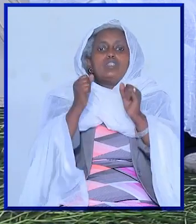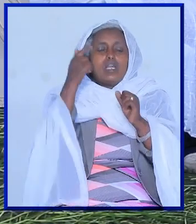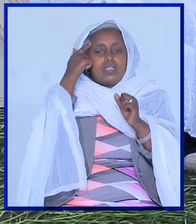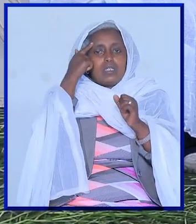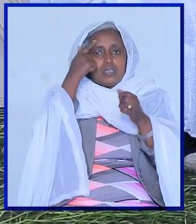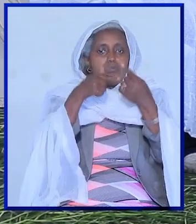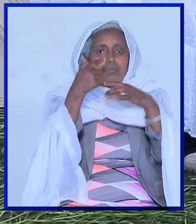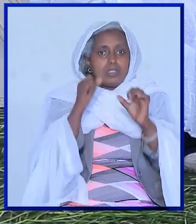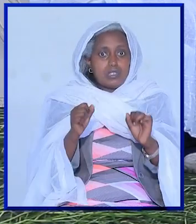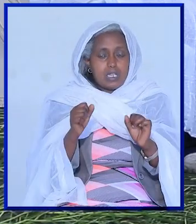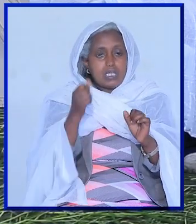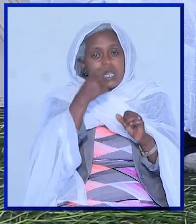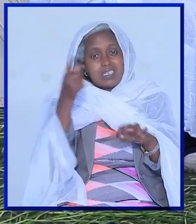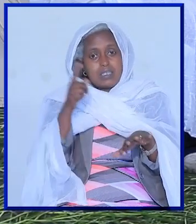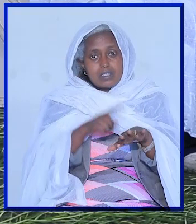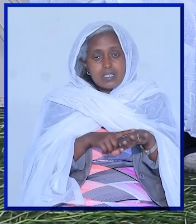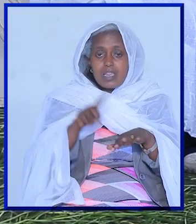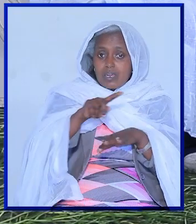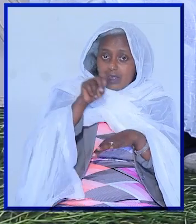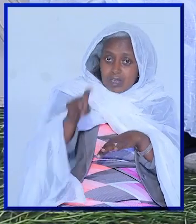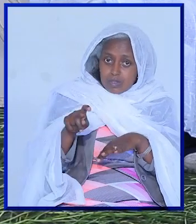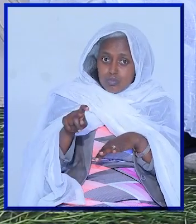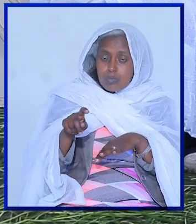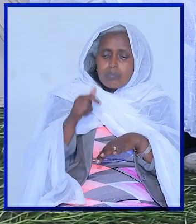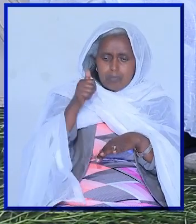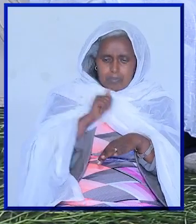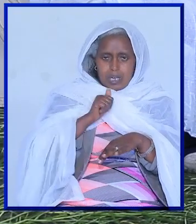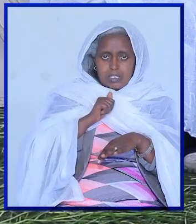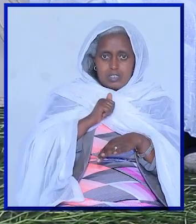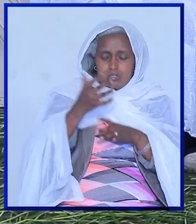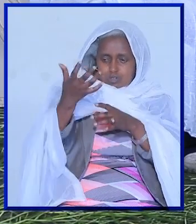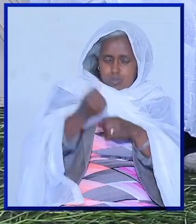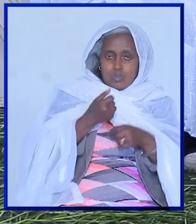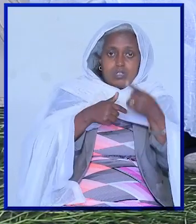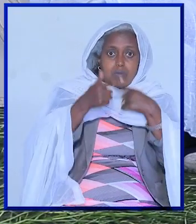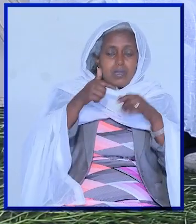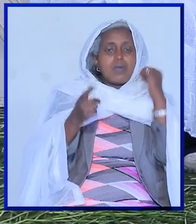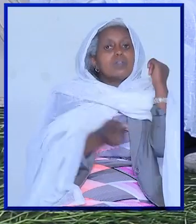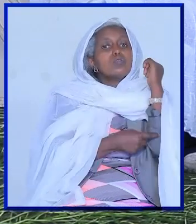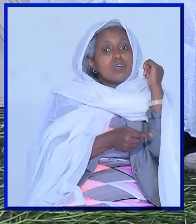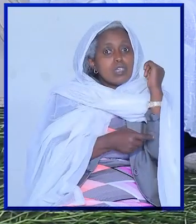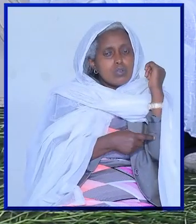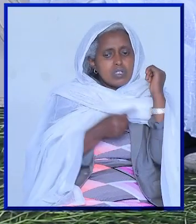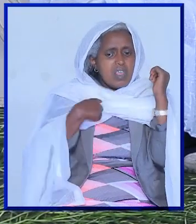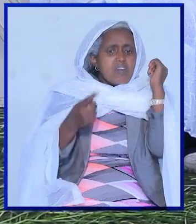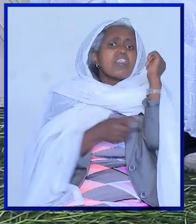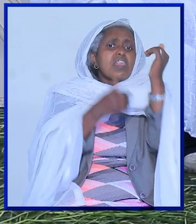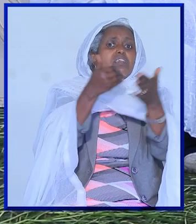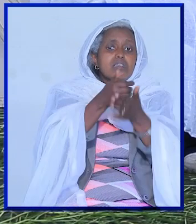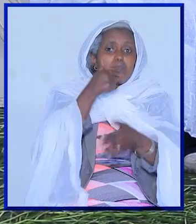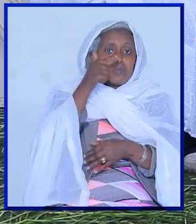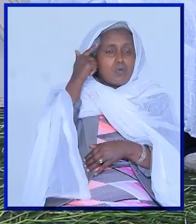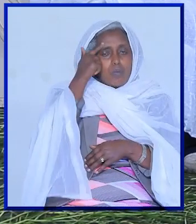ማምጣት አለባት። እና አንዳንድ ጊዜ እንደ ጠየቅሽውም በራሳችን እየጎተትን የምናመጣቸውን ፈተናዎች ተፈተንኩኝ ብሎ